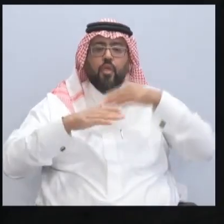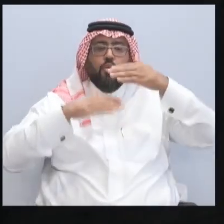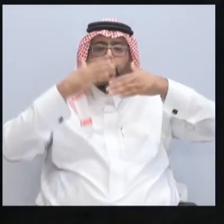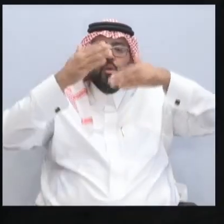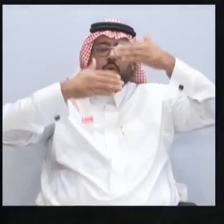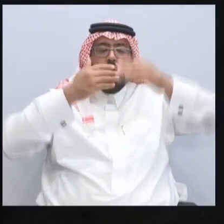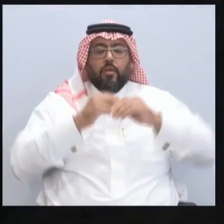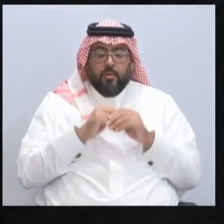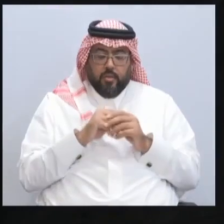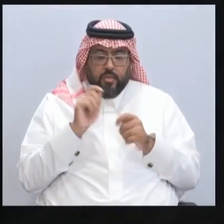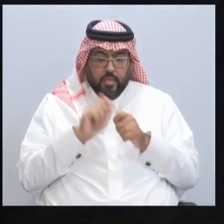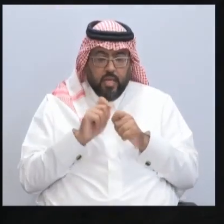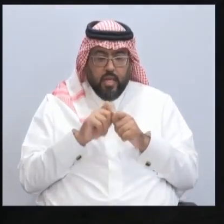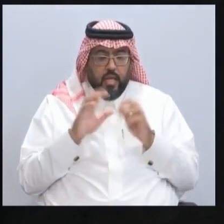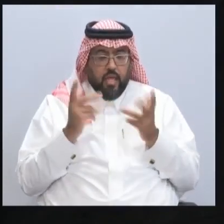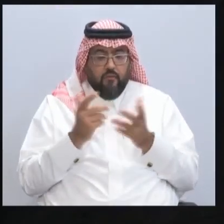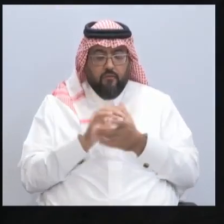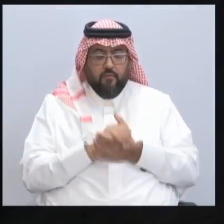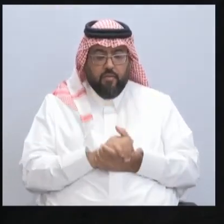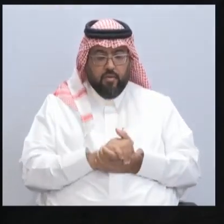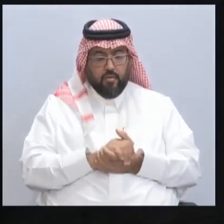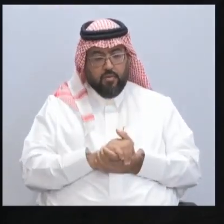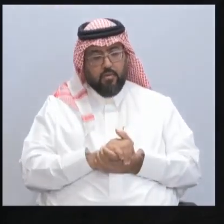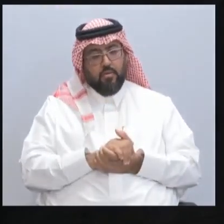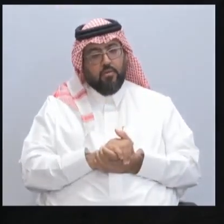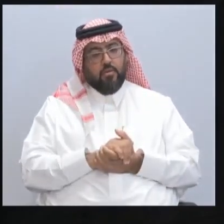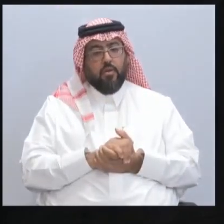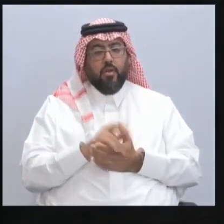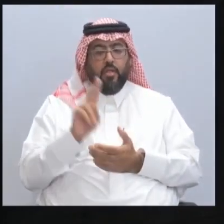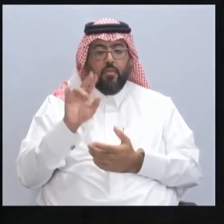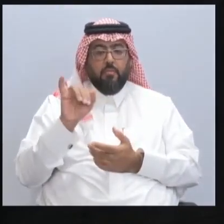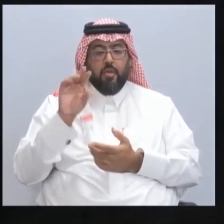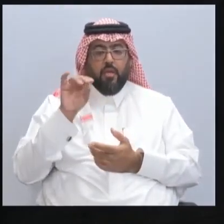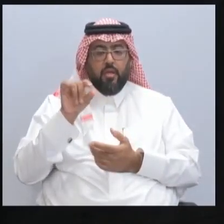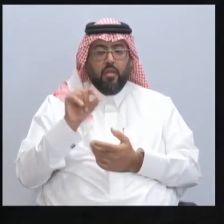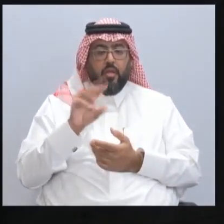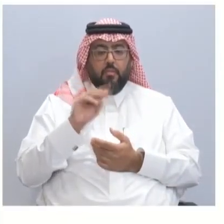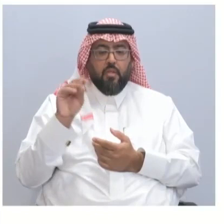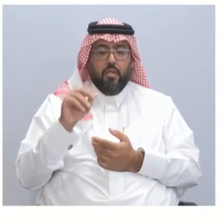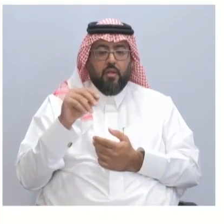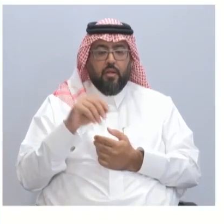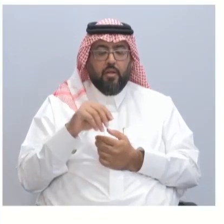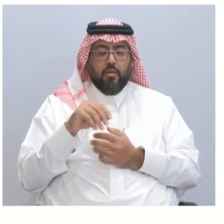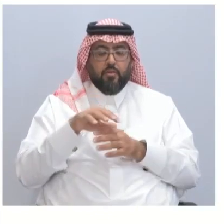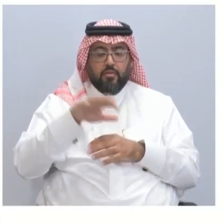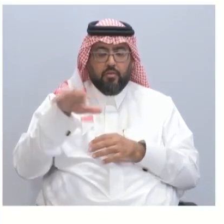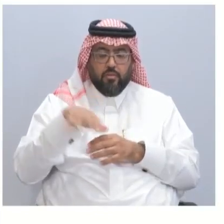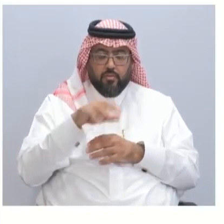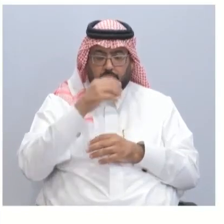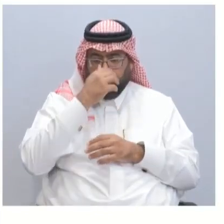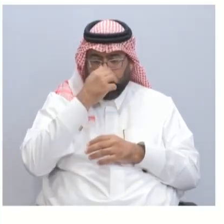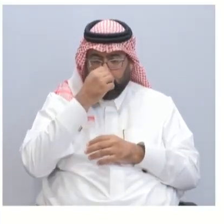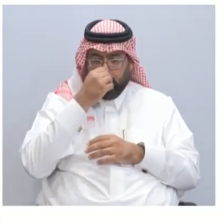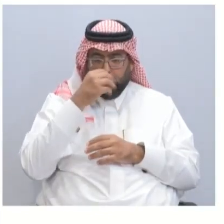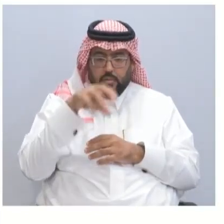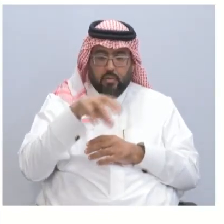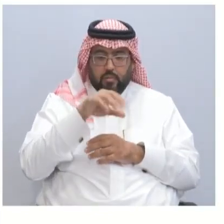في دول مجلس التعاون تمهيد يمثل سكان